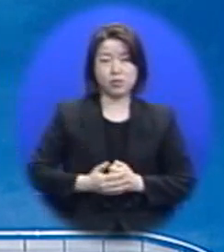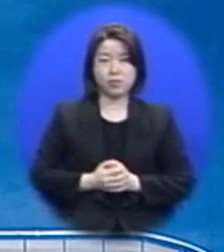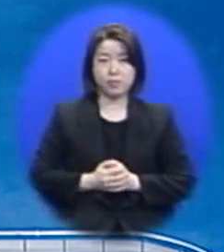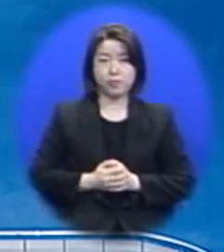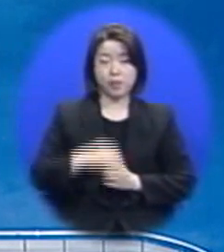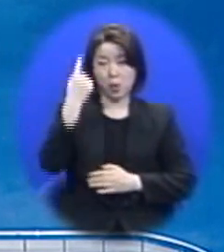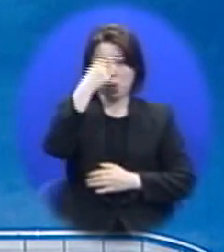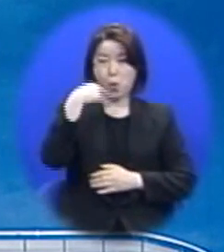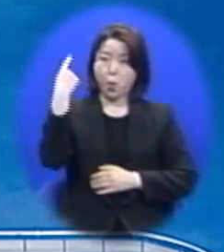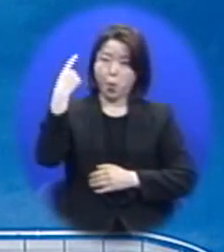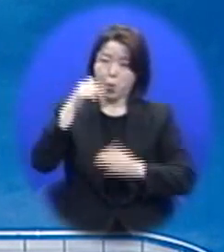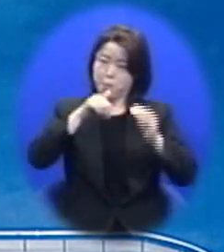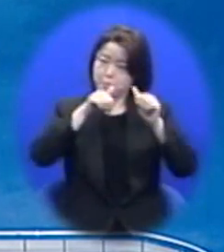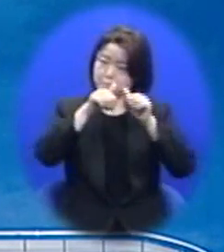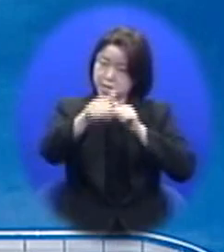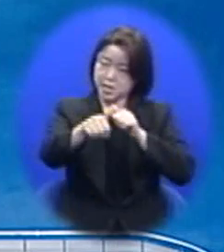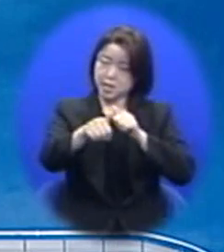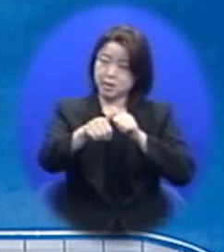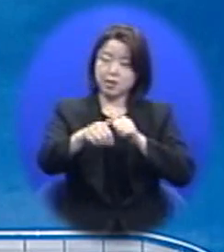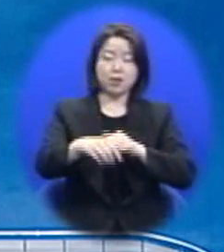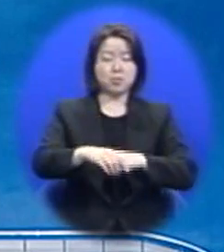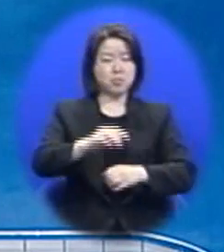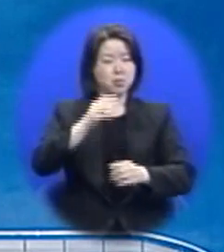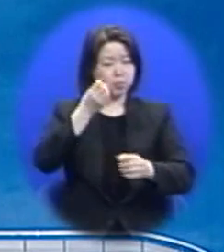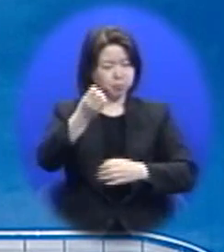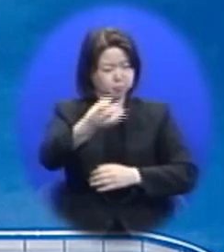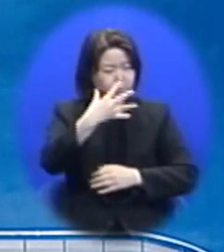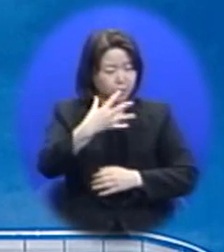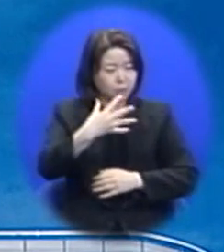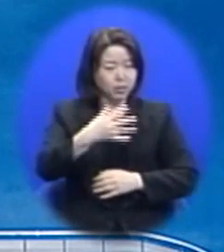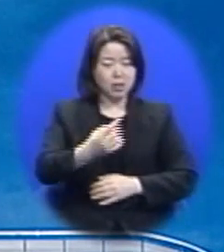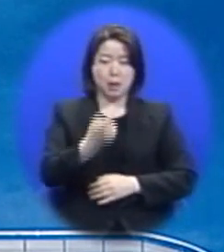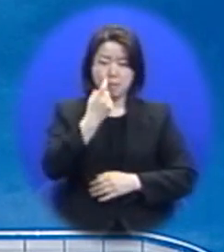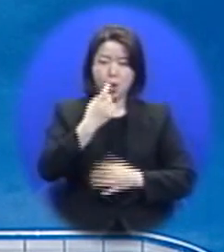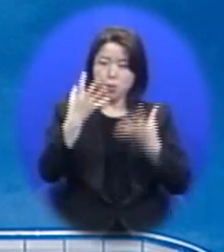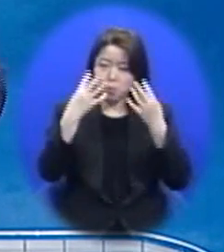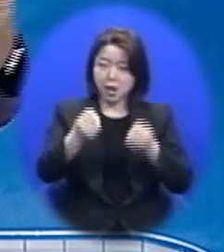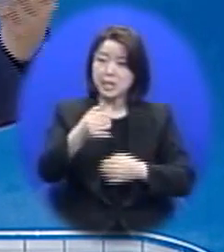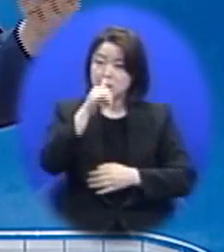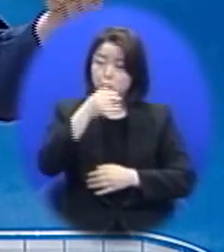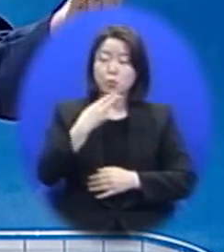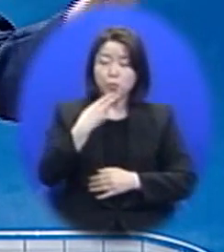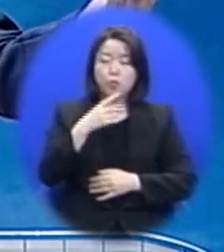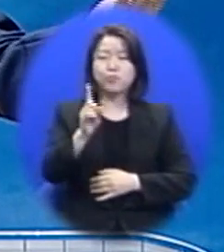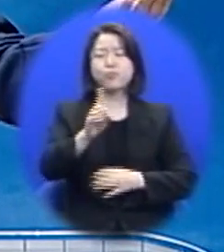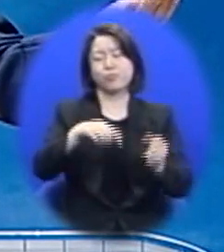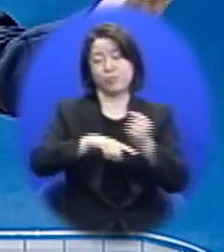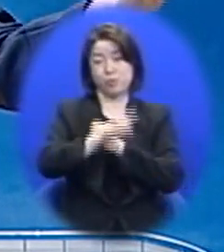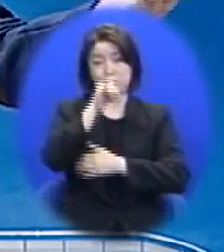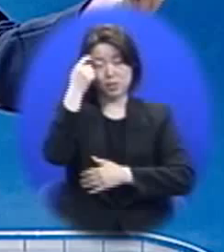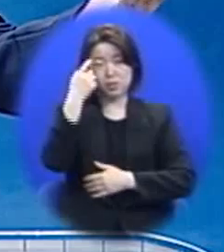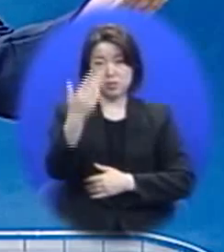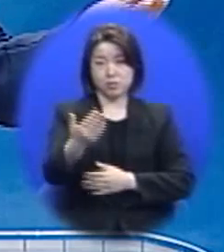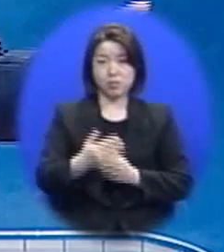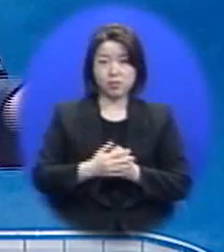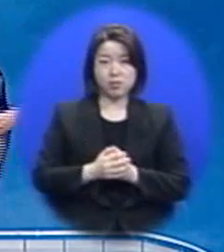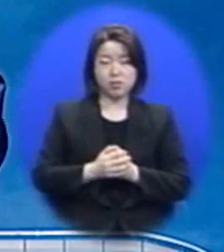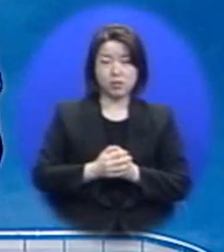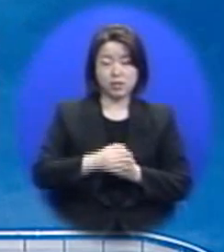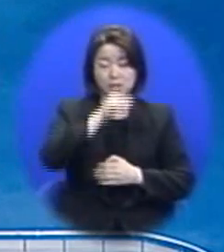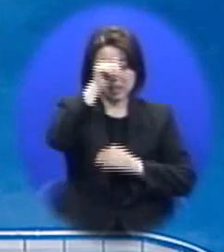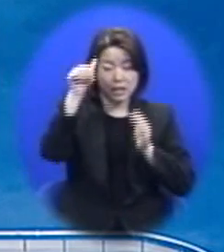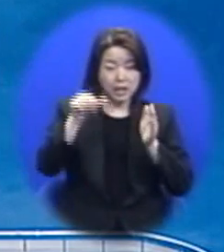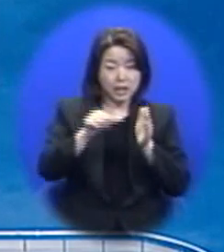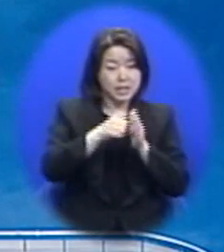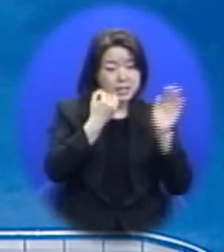인물이 잘생겼고 못생겼고 더 많이 배웠고 못 배웠고가 무슨 의미가 있냐는. 인생이라는 이 바다를